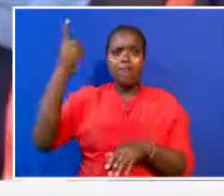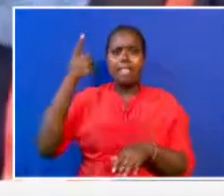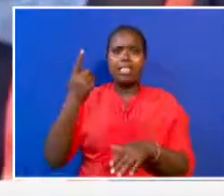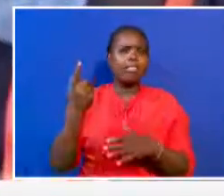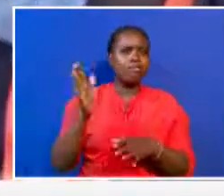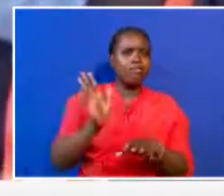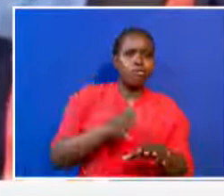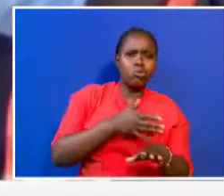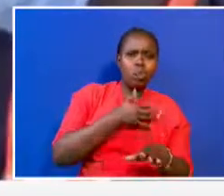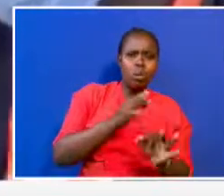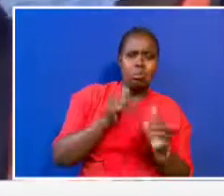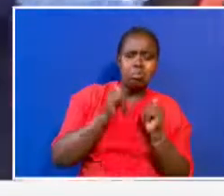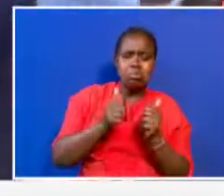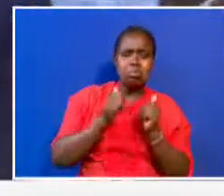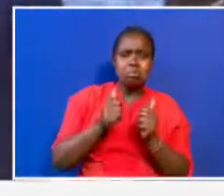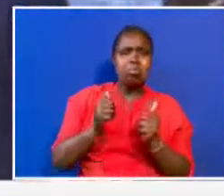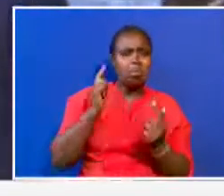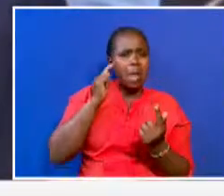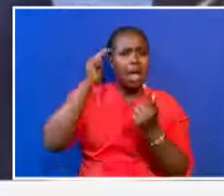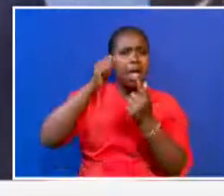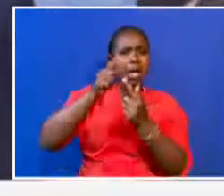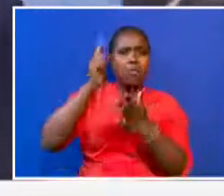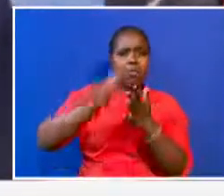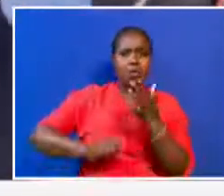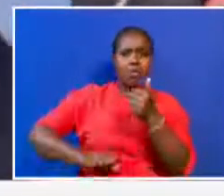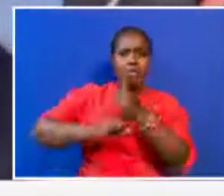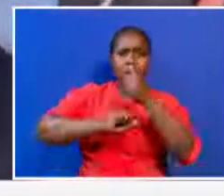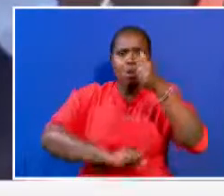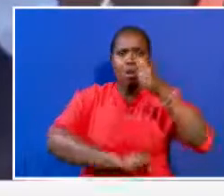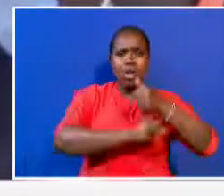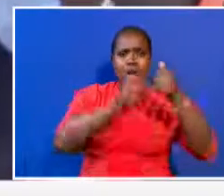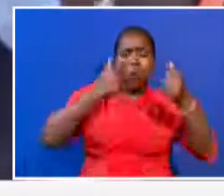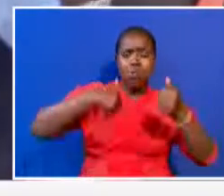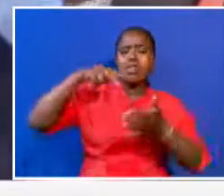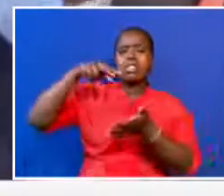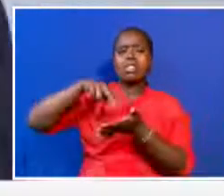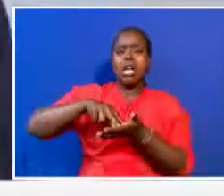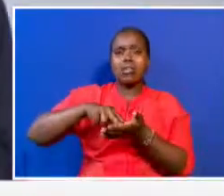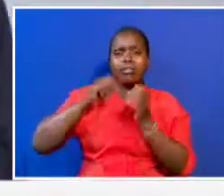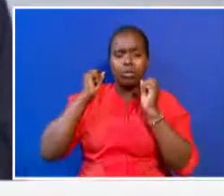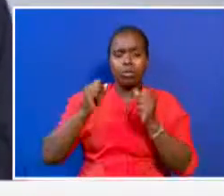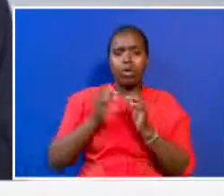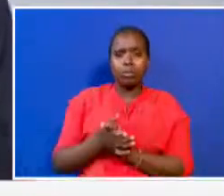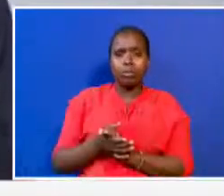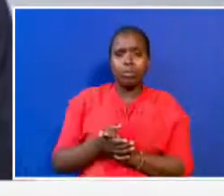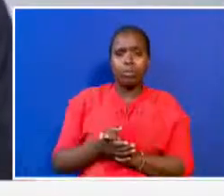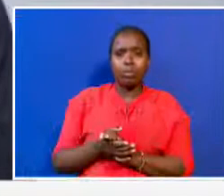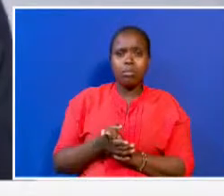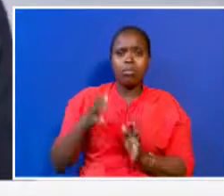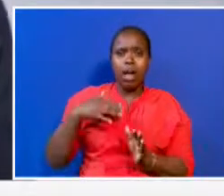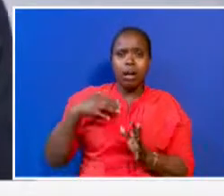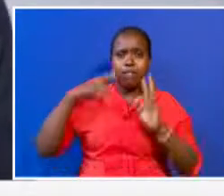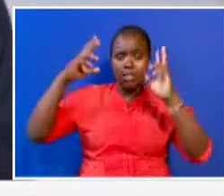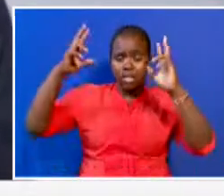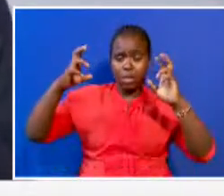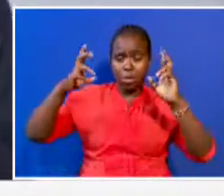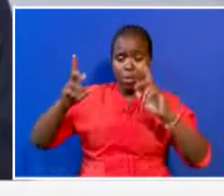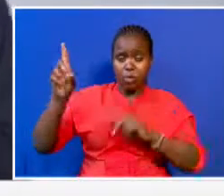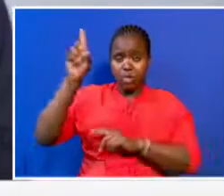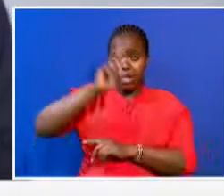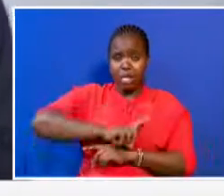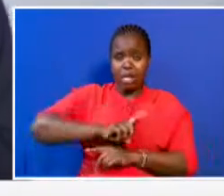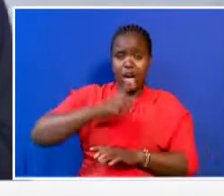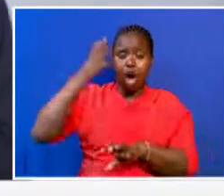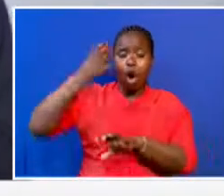ya kupendeza. Mada ya siku ikiwa mwamba ambao tumesimama juu yake. In keeping with the theme for the day,